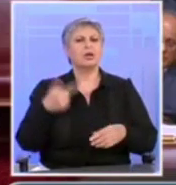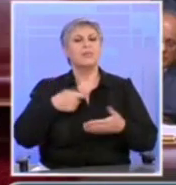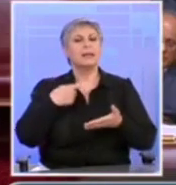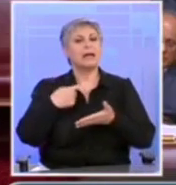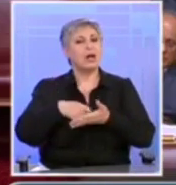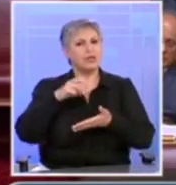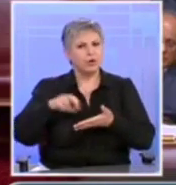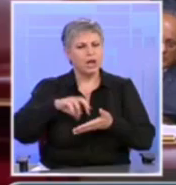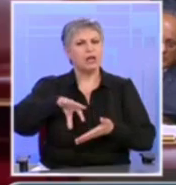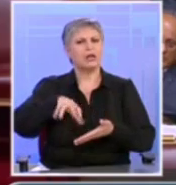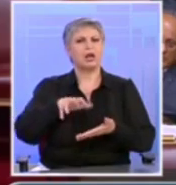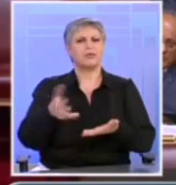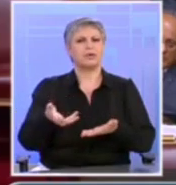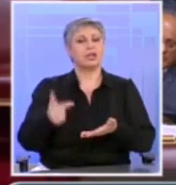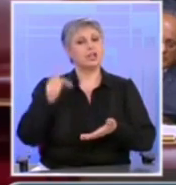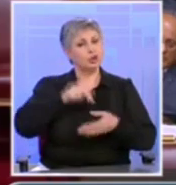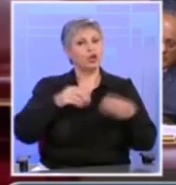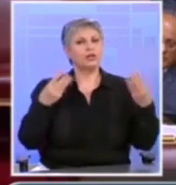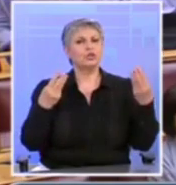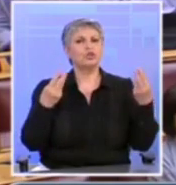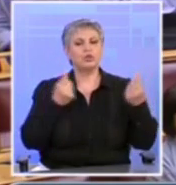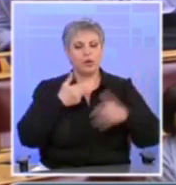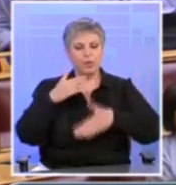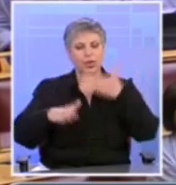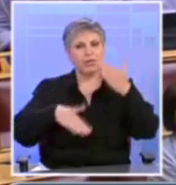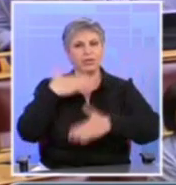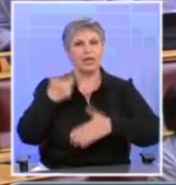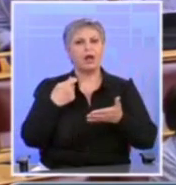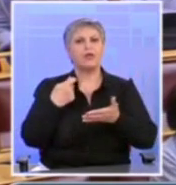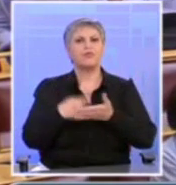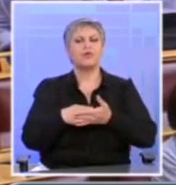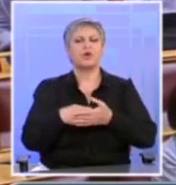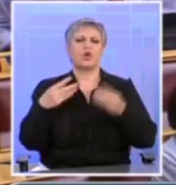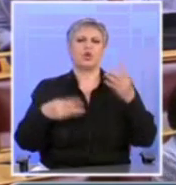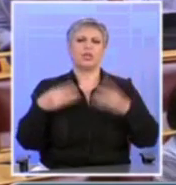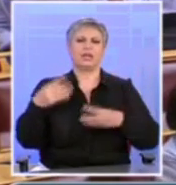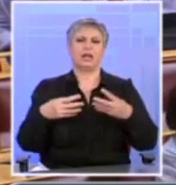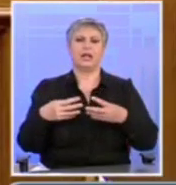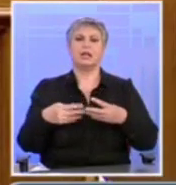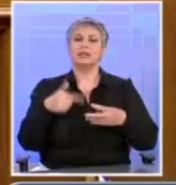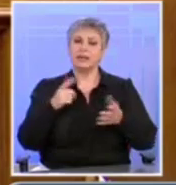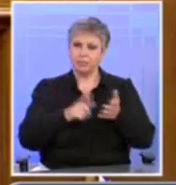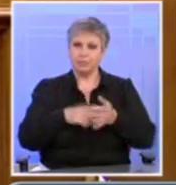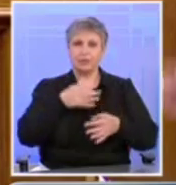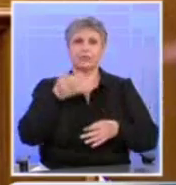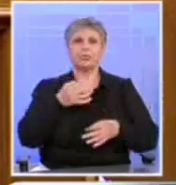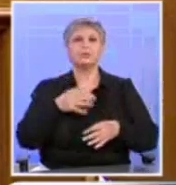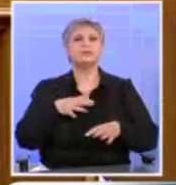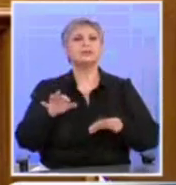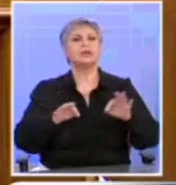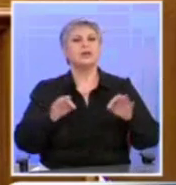τώρα που παρεμβαίνουμε στα φορολογικά, και αξίζει να κάνουμε μια ιδιαίτερη κουβέντα, με το περιουσιολόγιο και με τις